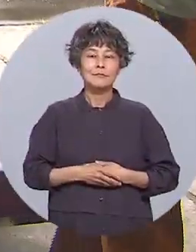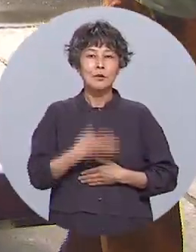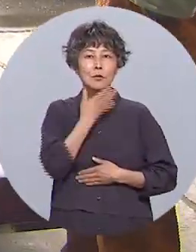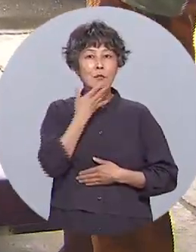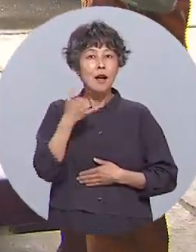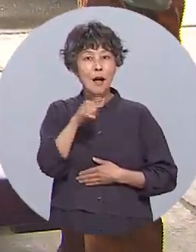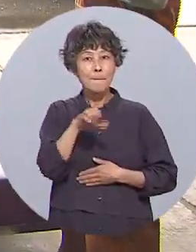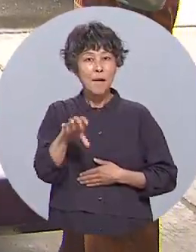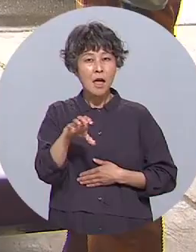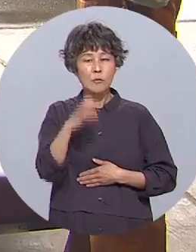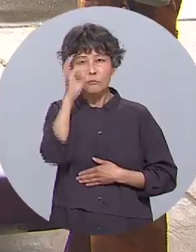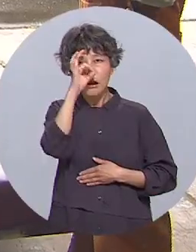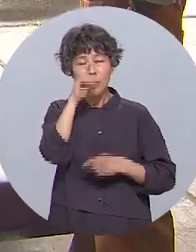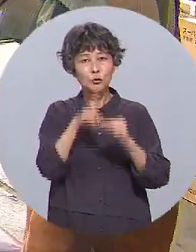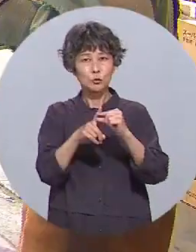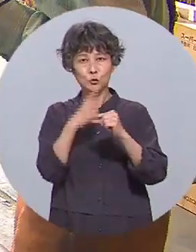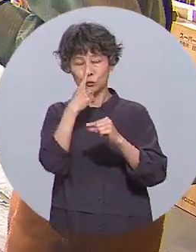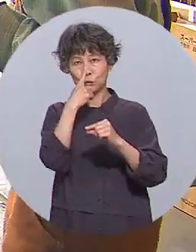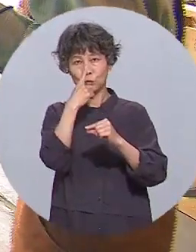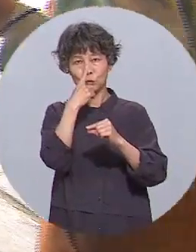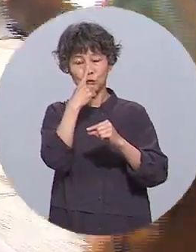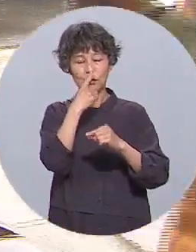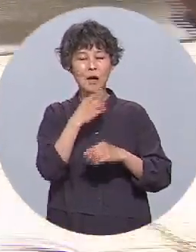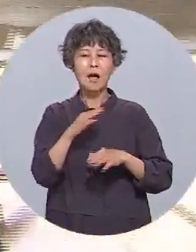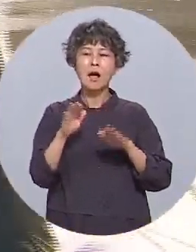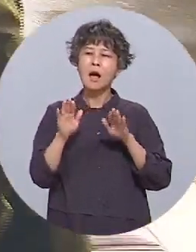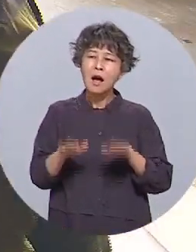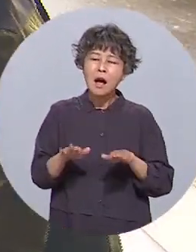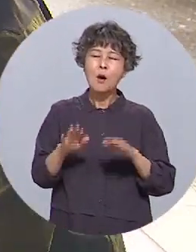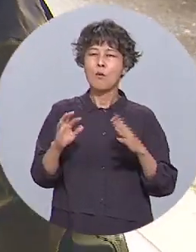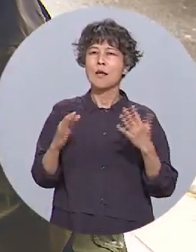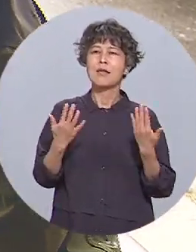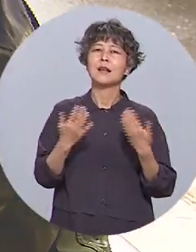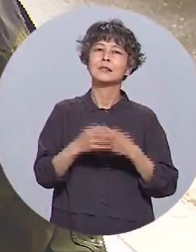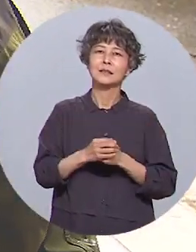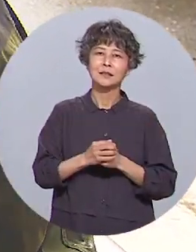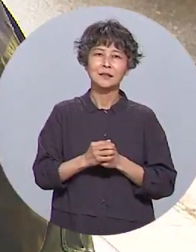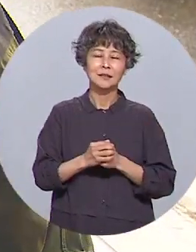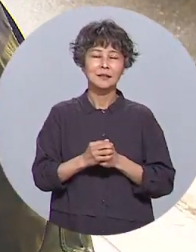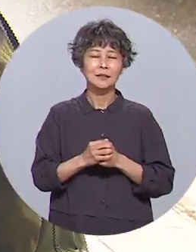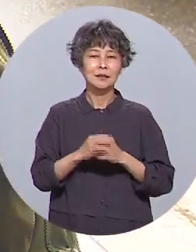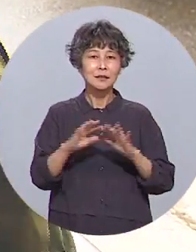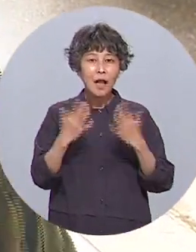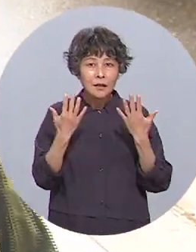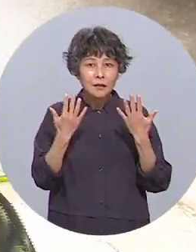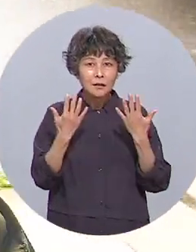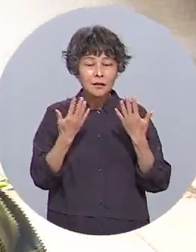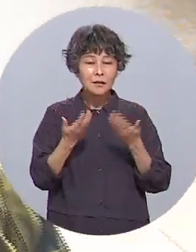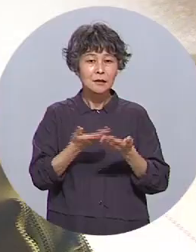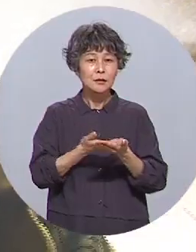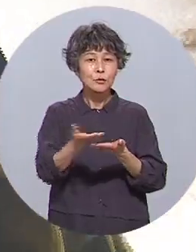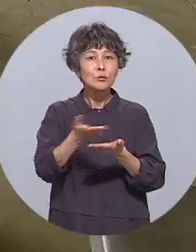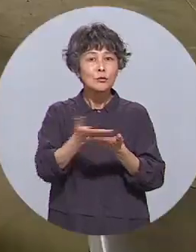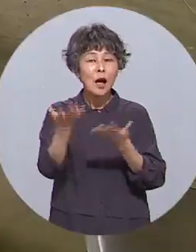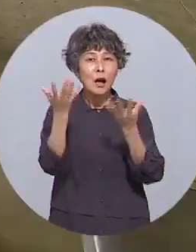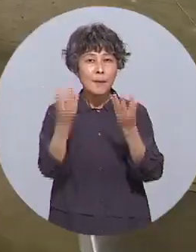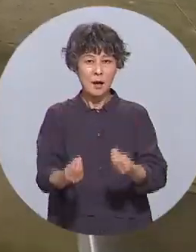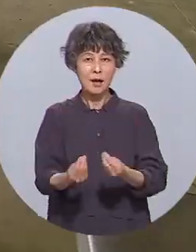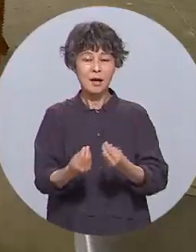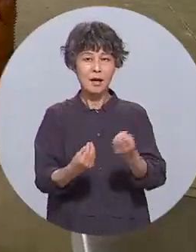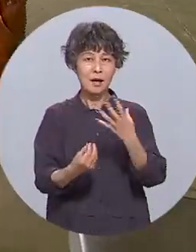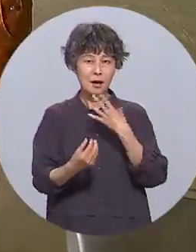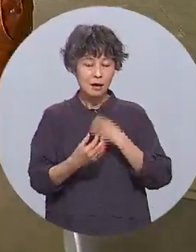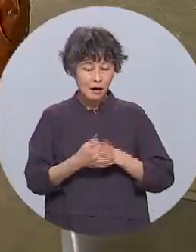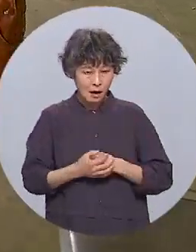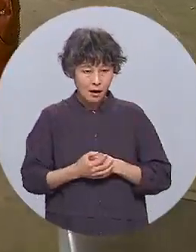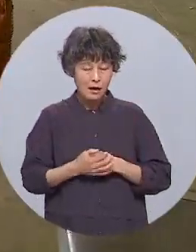かんべいっていうのを探してるんですけど、 はい、馬かんべいは今日はないんですね。はい、出荷は終わっちゃったんですよ。 そうなんです